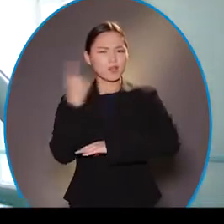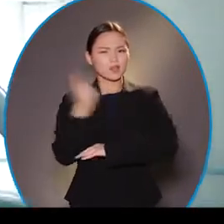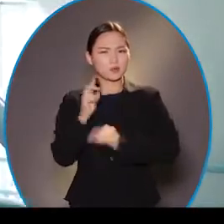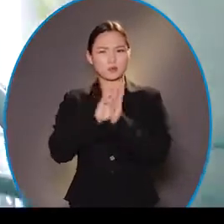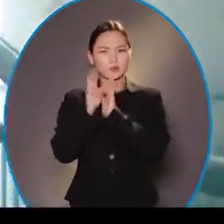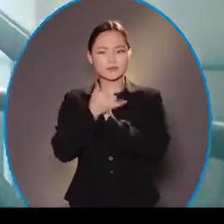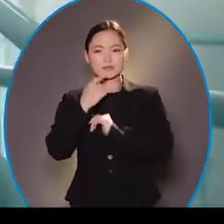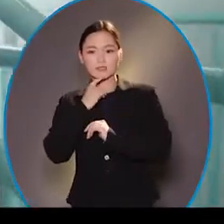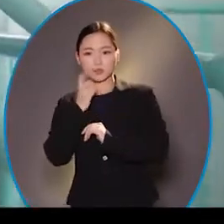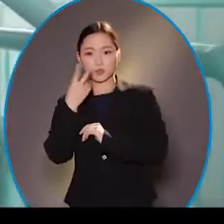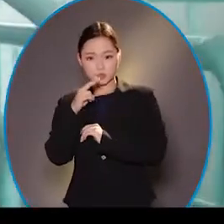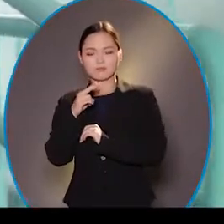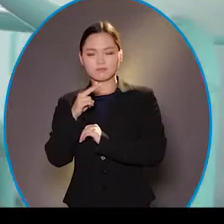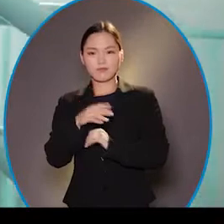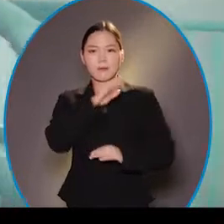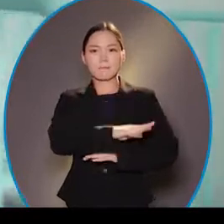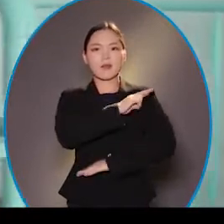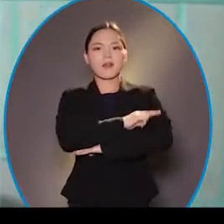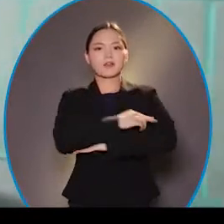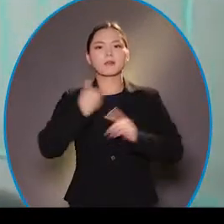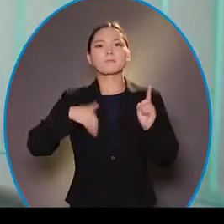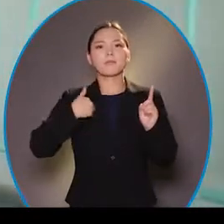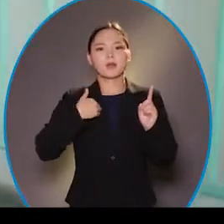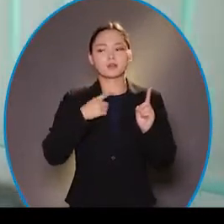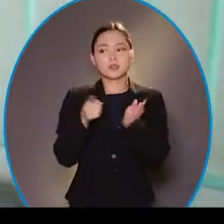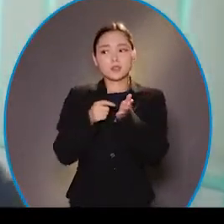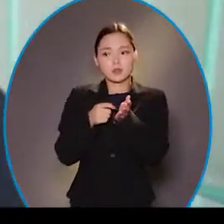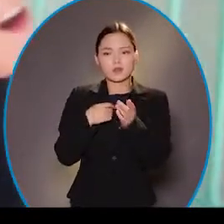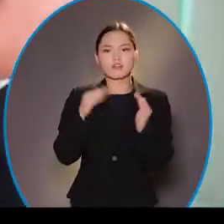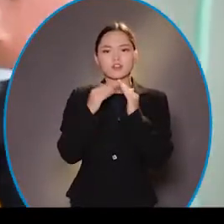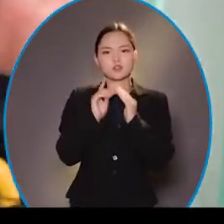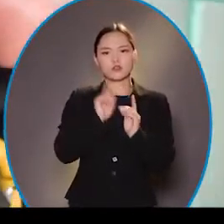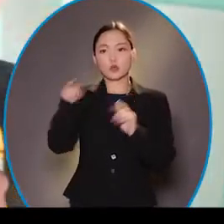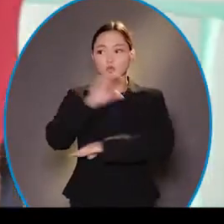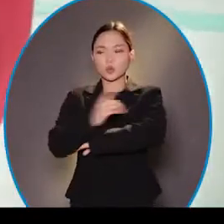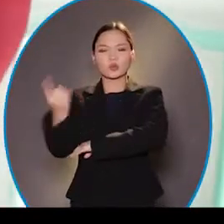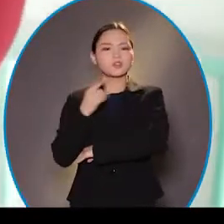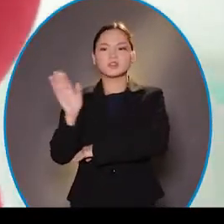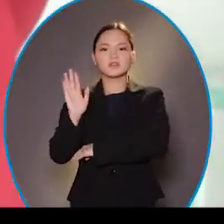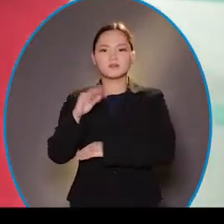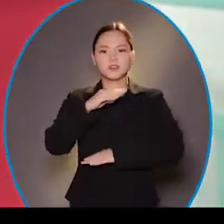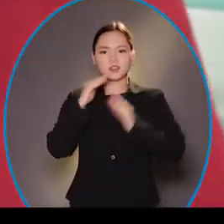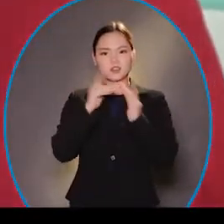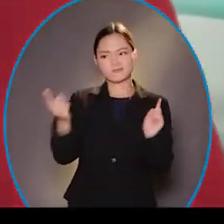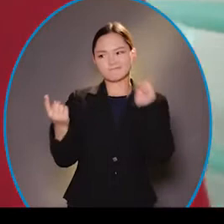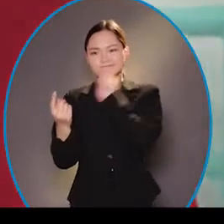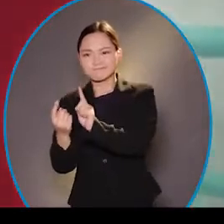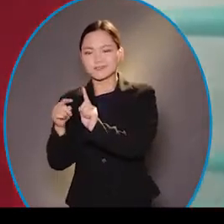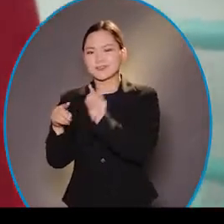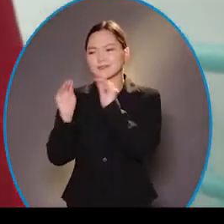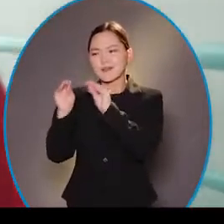хүндрэлтэй байдаг. Тиймээс бага ангийн багш нь шаардлагатай тохиолдолд гэрт нь очиж ганцаарчилсан хичээл заадаг.